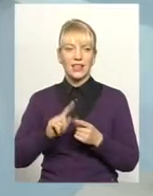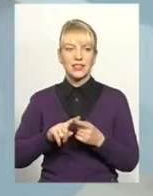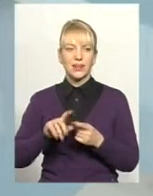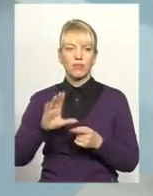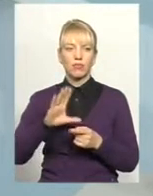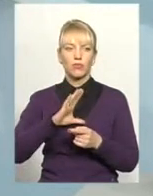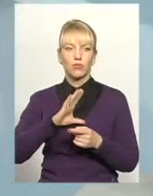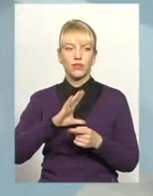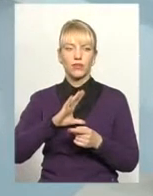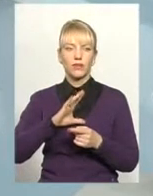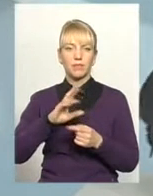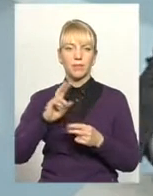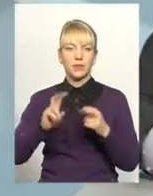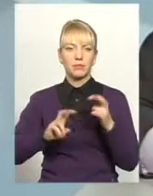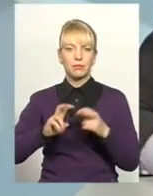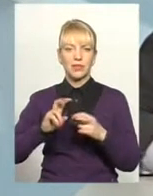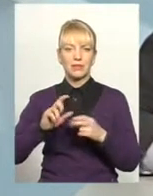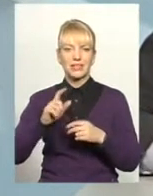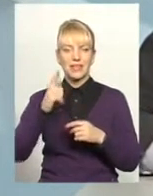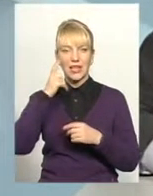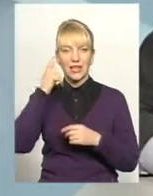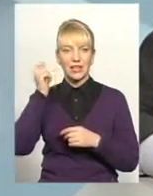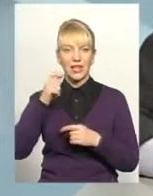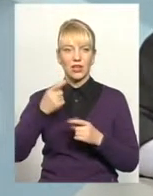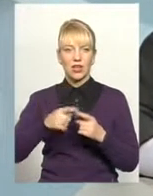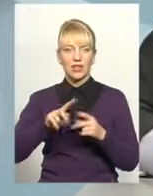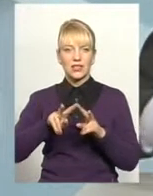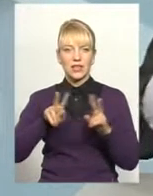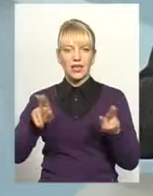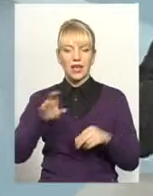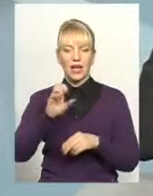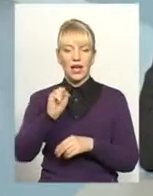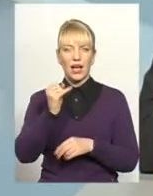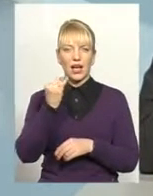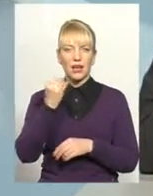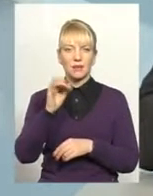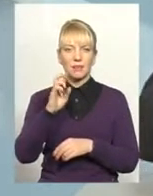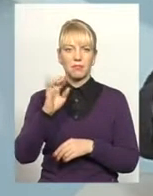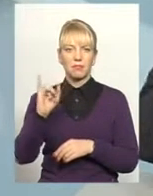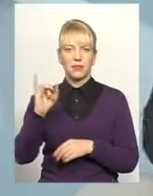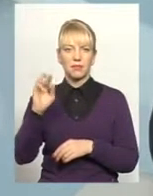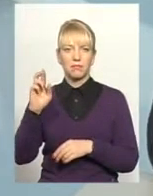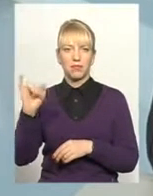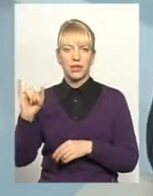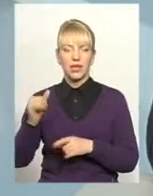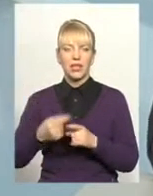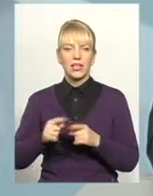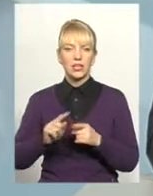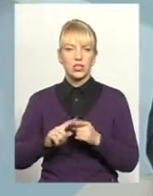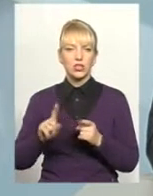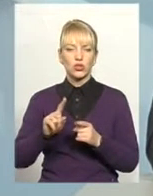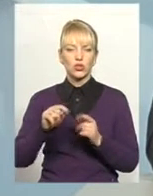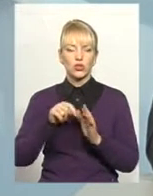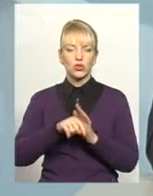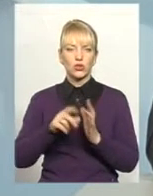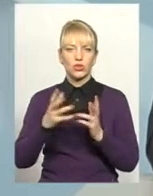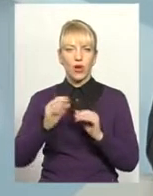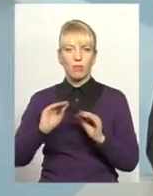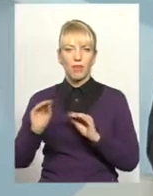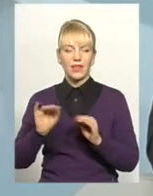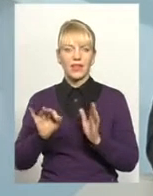двох підприємств Китаю. Значить, це прототип IBB, а це що стосується силового обладнання і